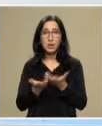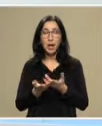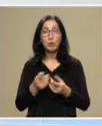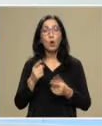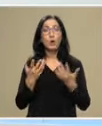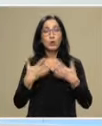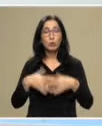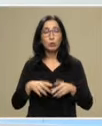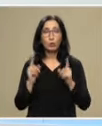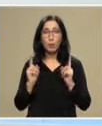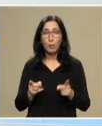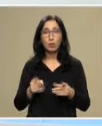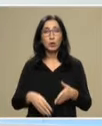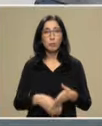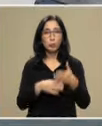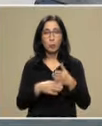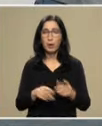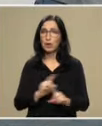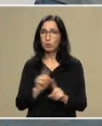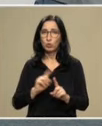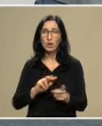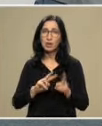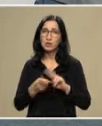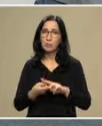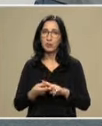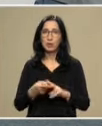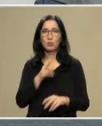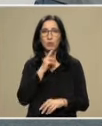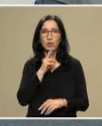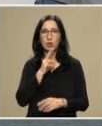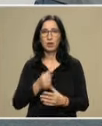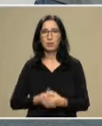че технологиите може да подпомагат, но не и да заменят учителя.